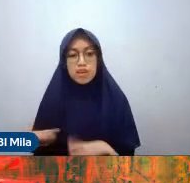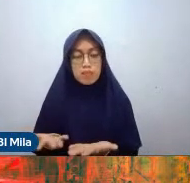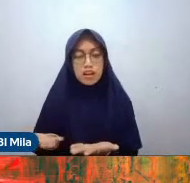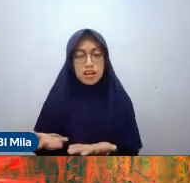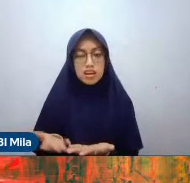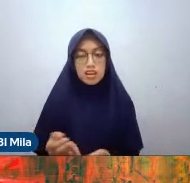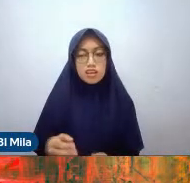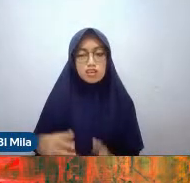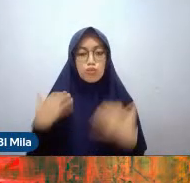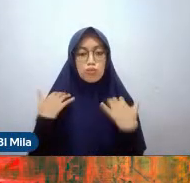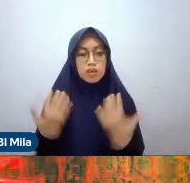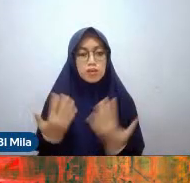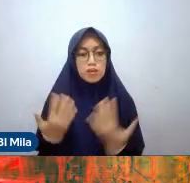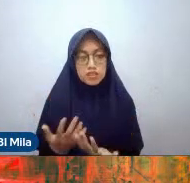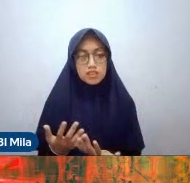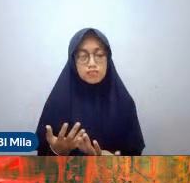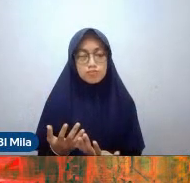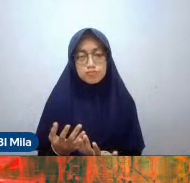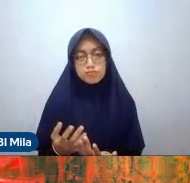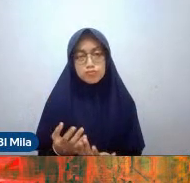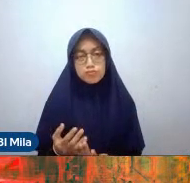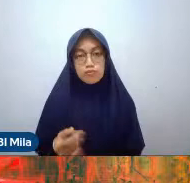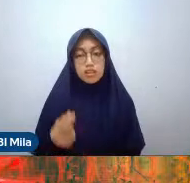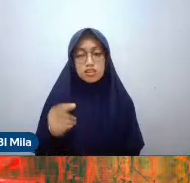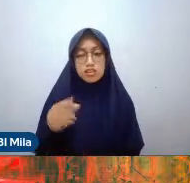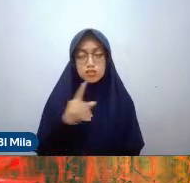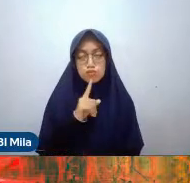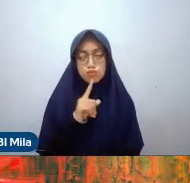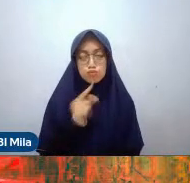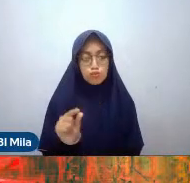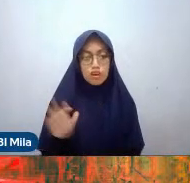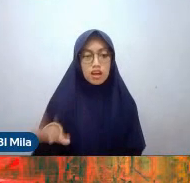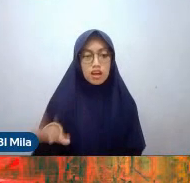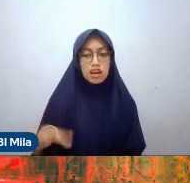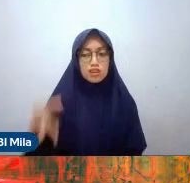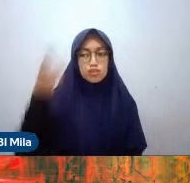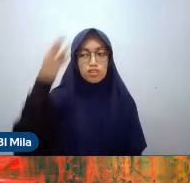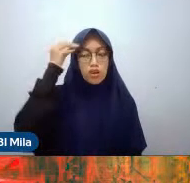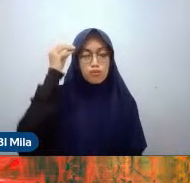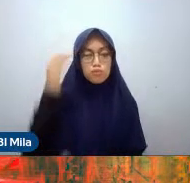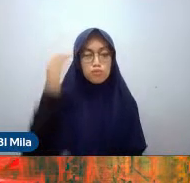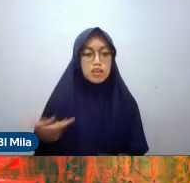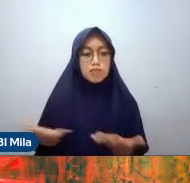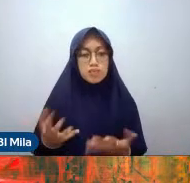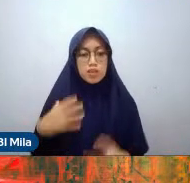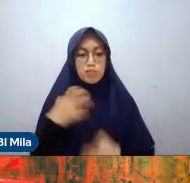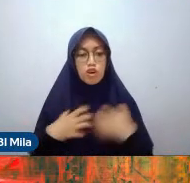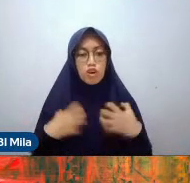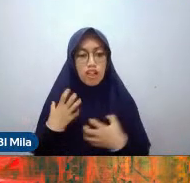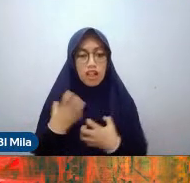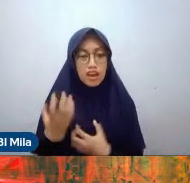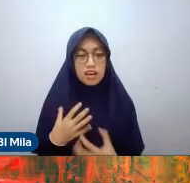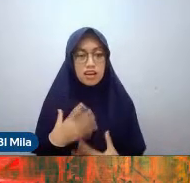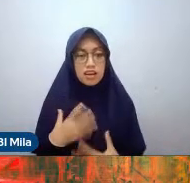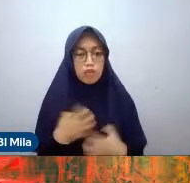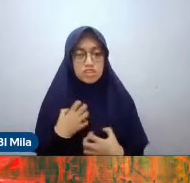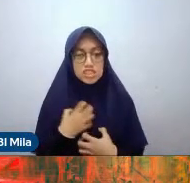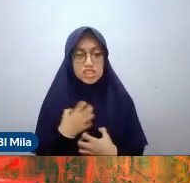akan memperkaya anak dalam pengenalan emosinya. Baik, slide selanjutnya.